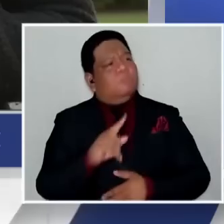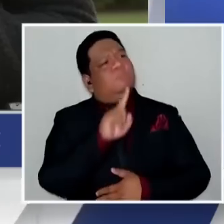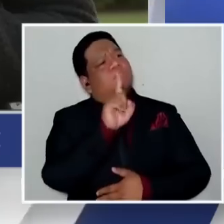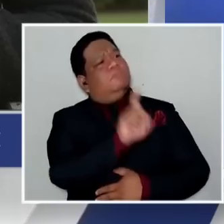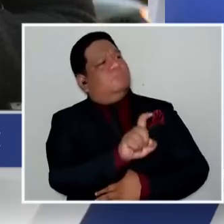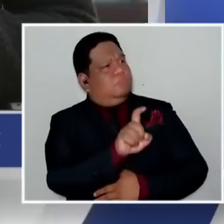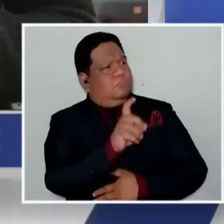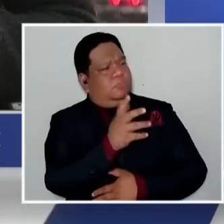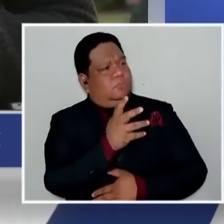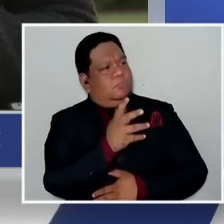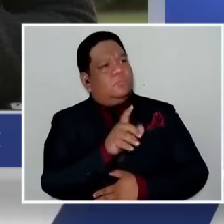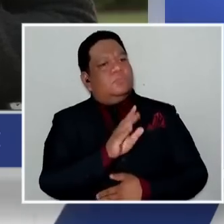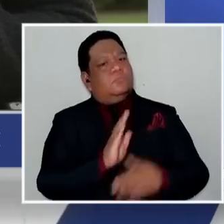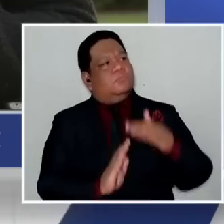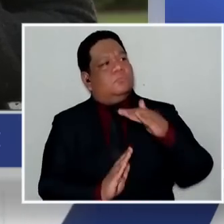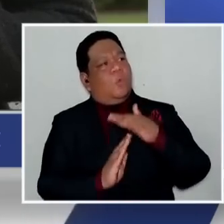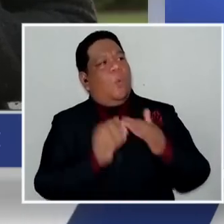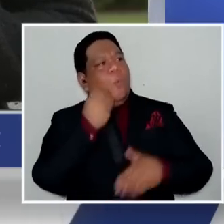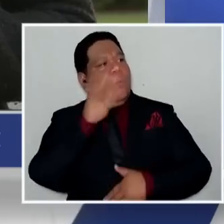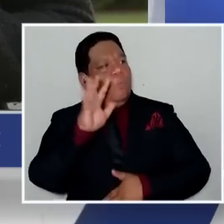dyan sa Washington?